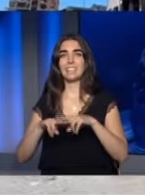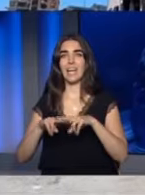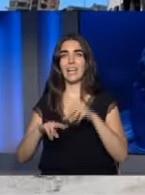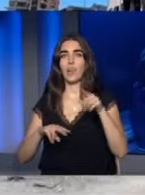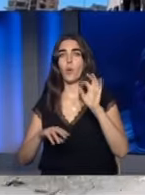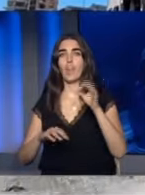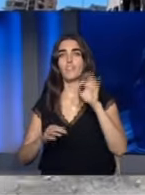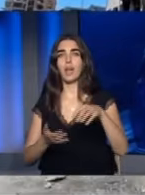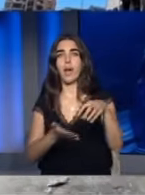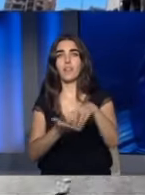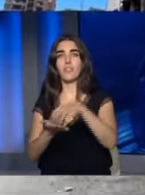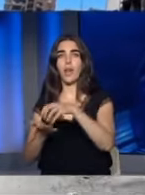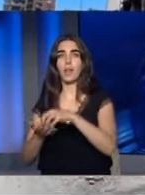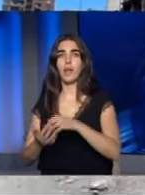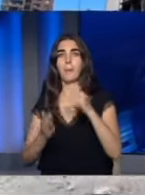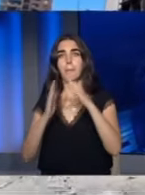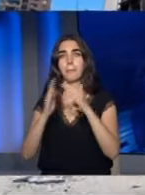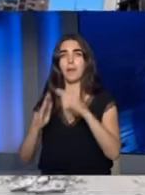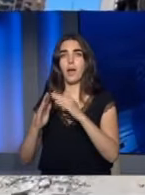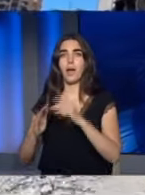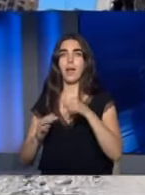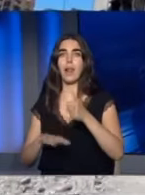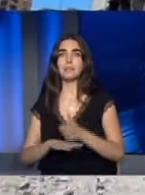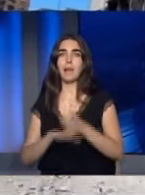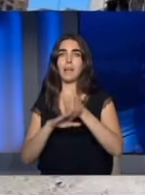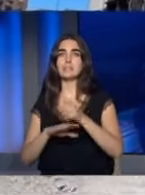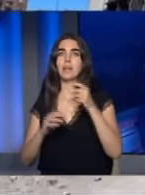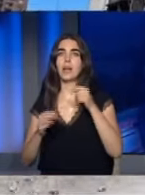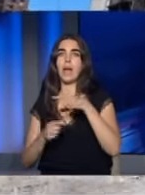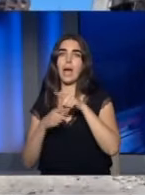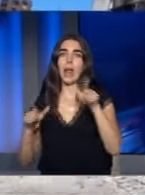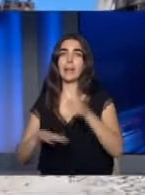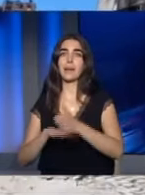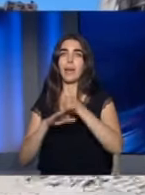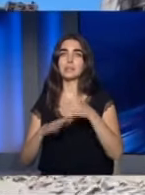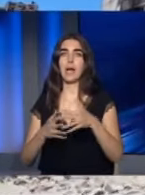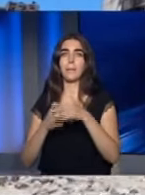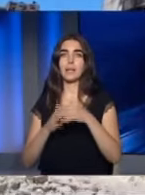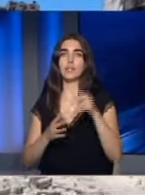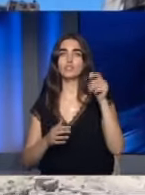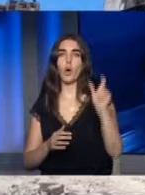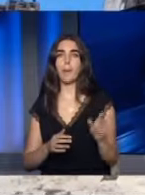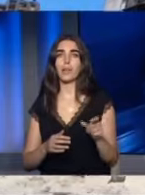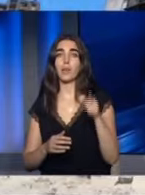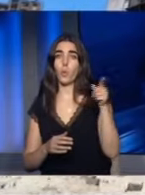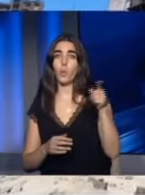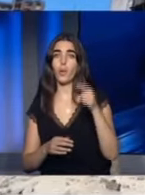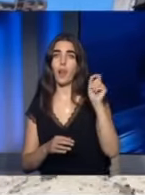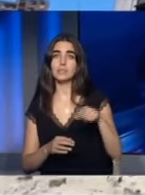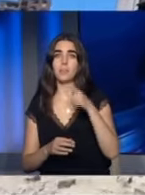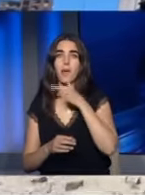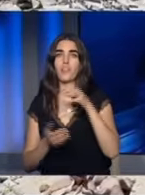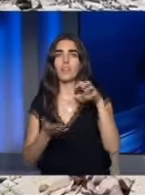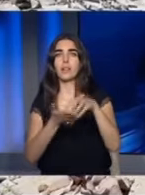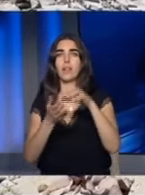حماس والكيان الاسرائيلي الى ابرام اتفاق بناء على المبادئ التي اعلنها الرئيس الامريكي جو